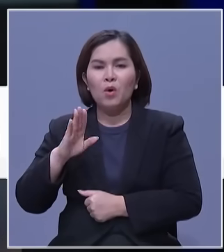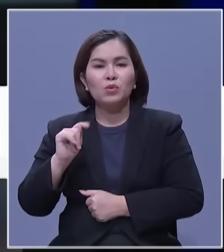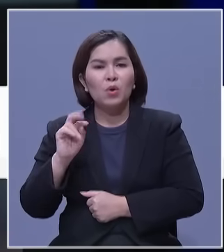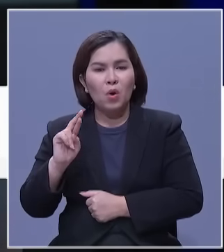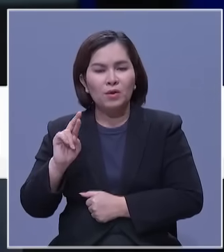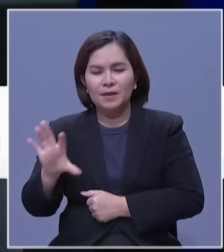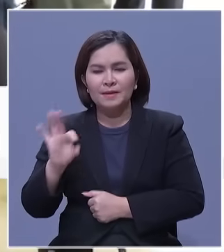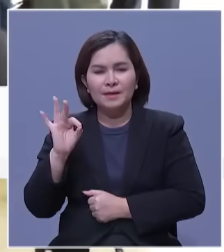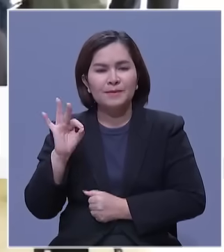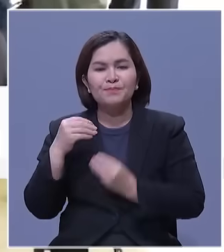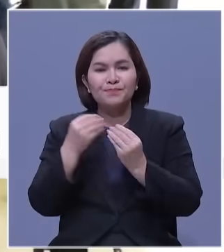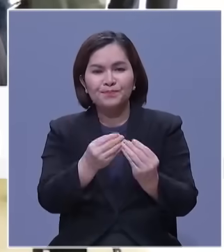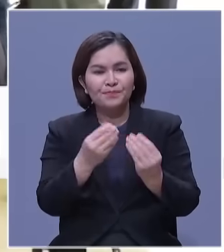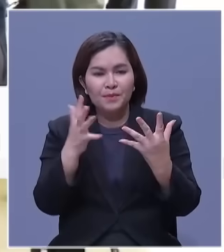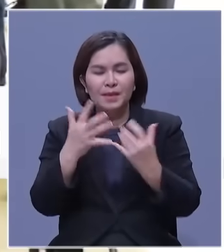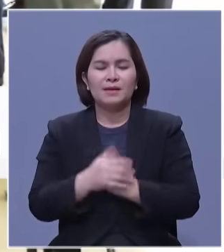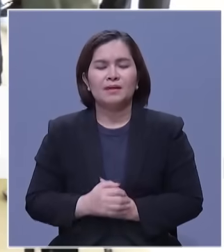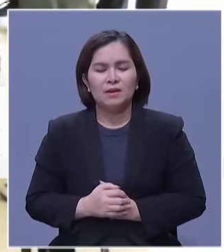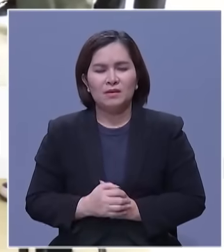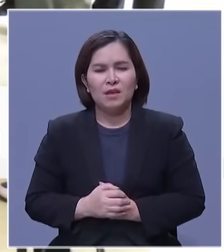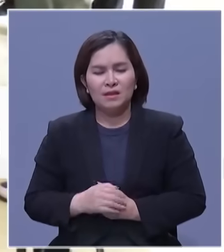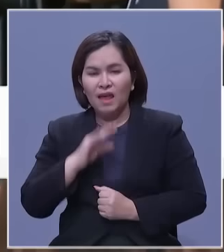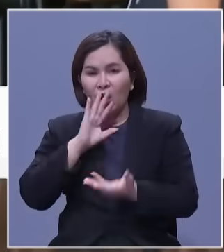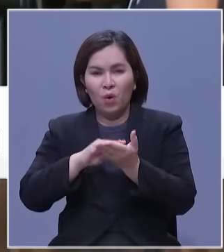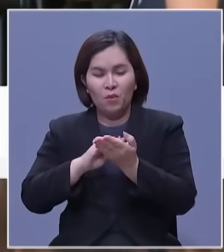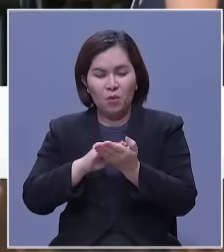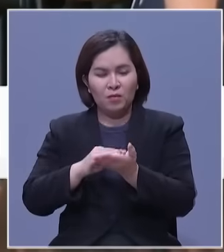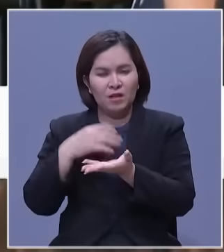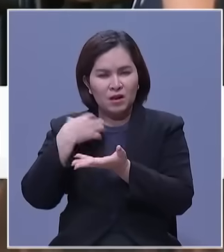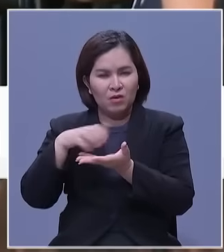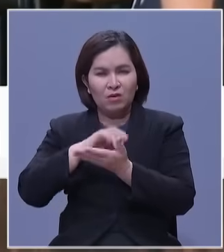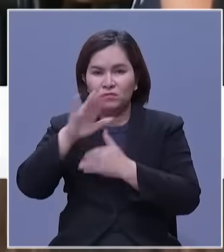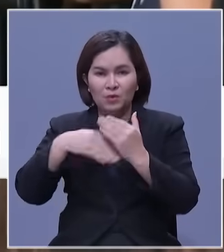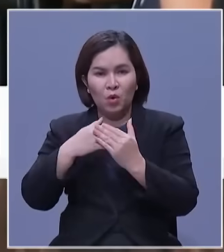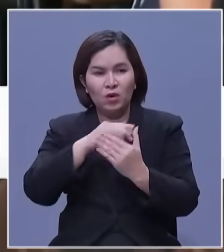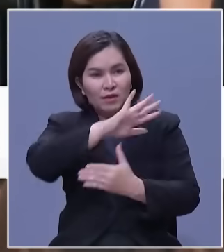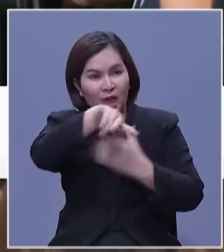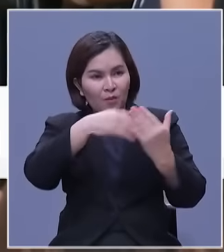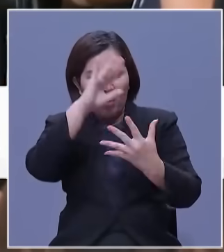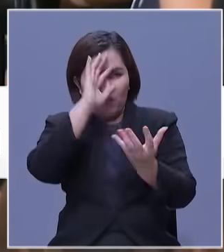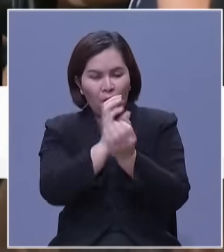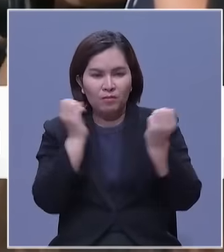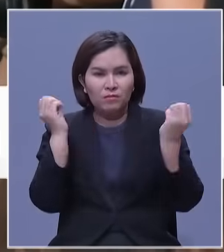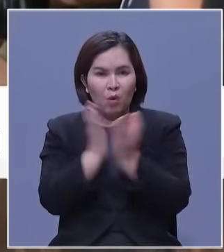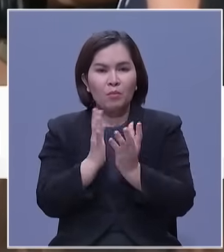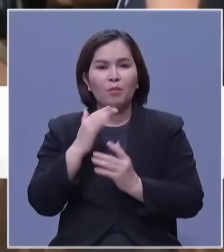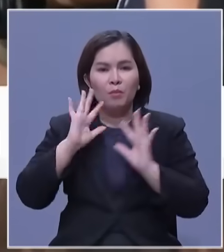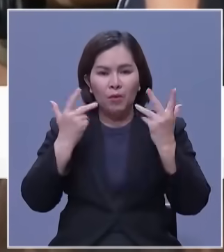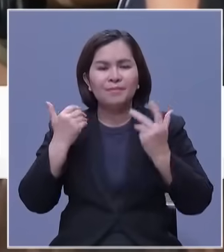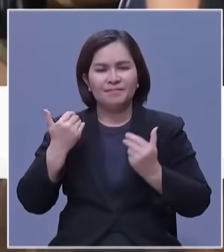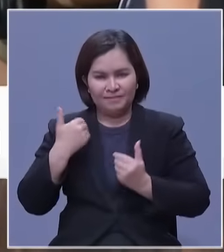ไม่ถูกเลือกออกมาประกาศว่าถ้าเปิดข้อมูลในมือมาก็จะตายทั้งสำนักงานตำรวจแห่งชาติเรื่